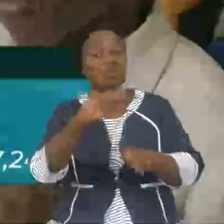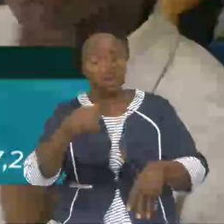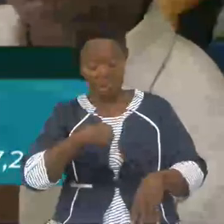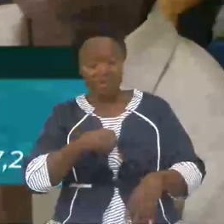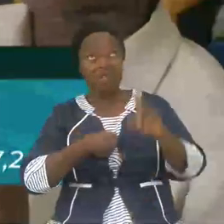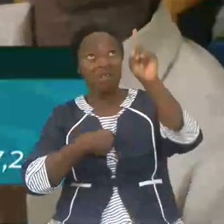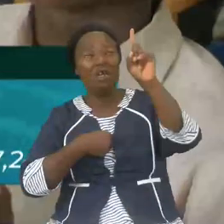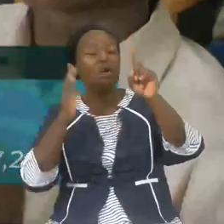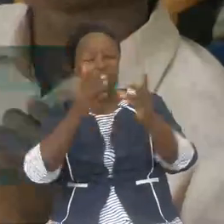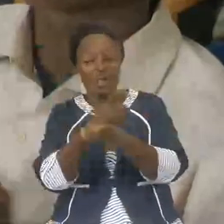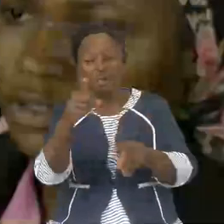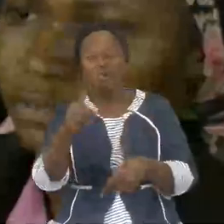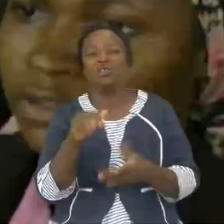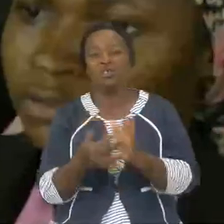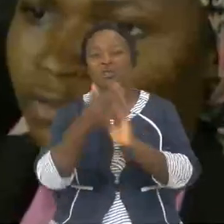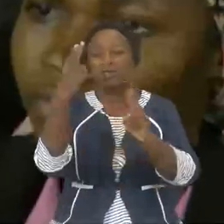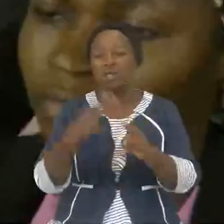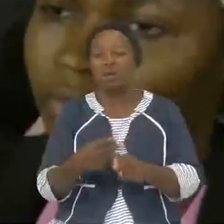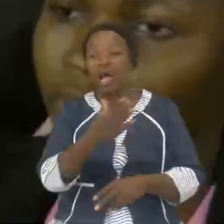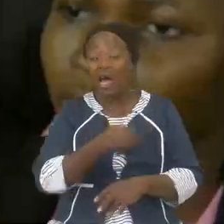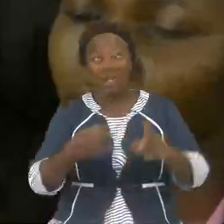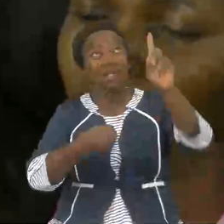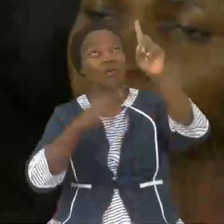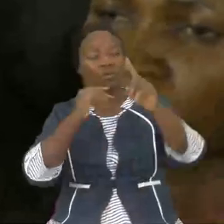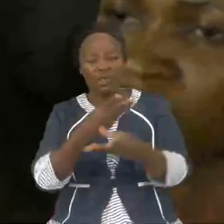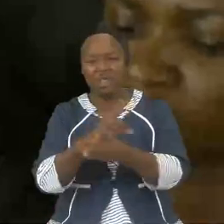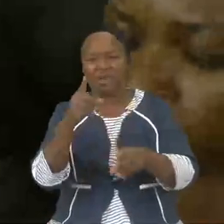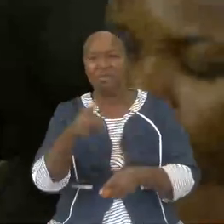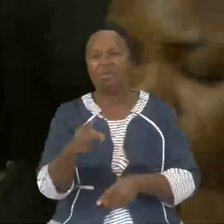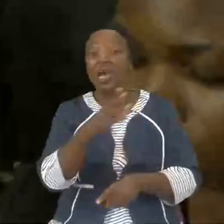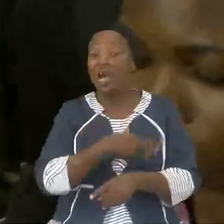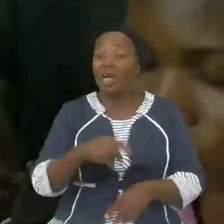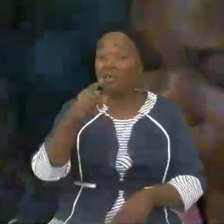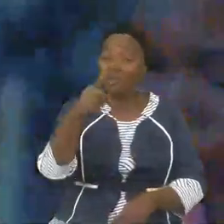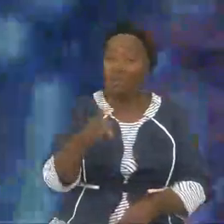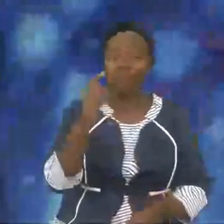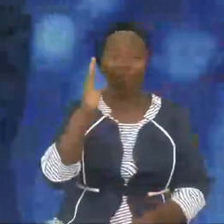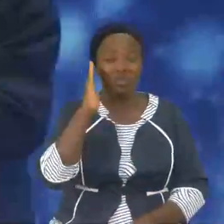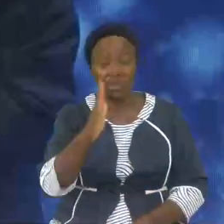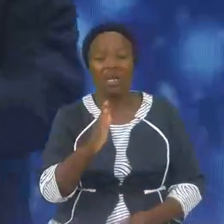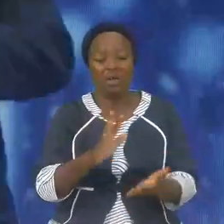te délivrerai. Amen. Je te délivrerai et tu me